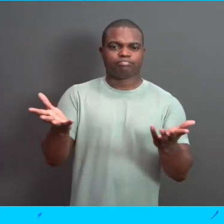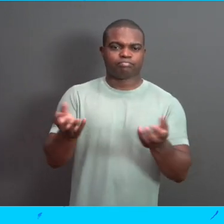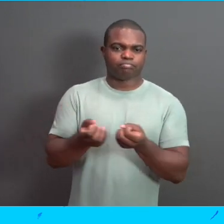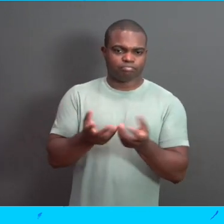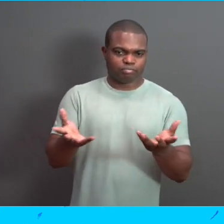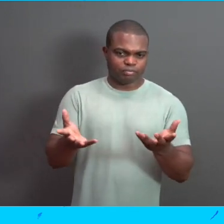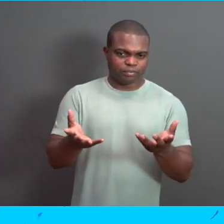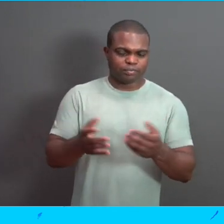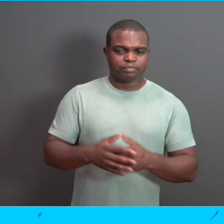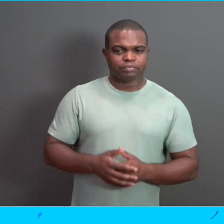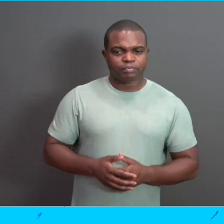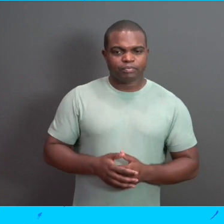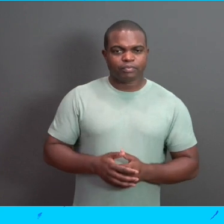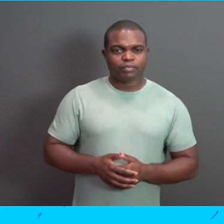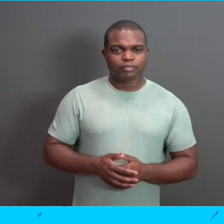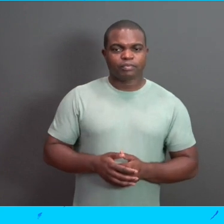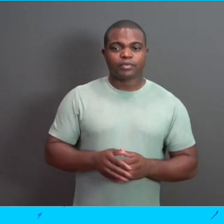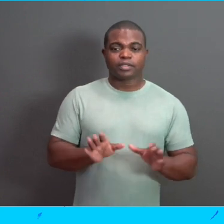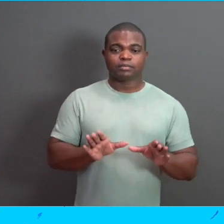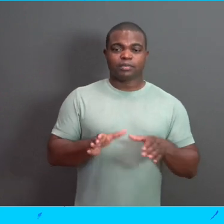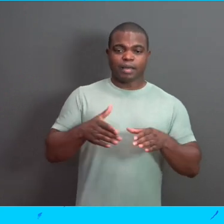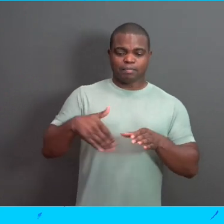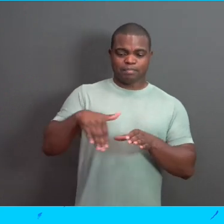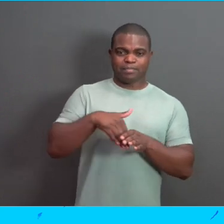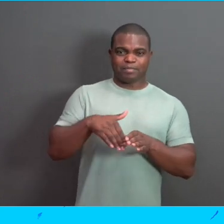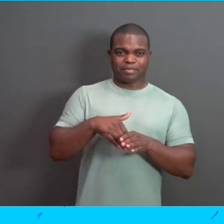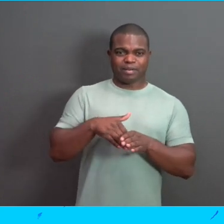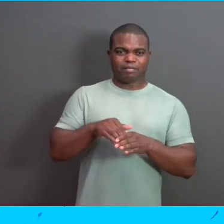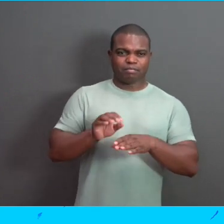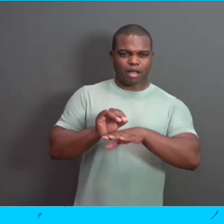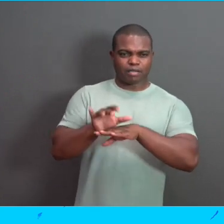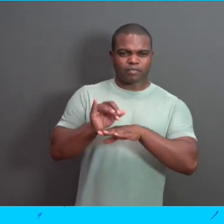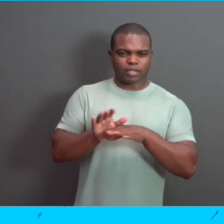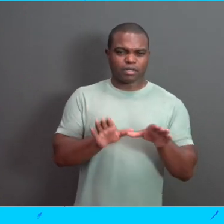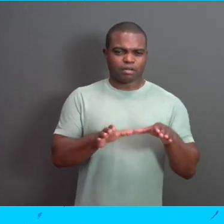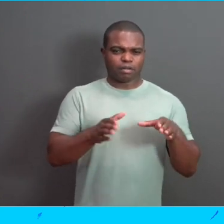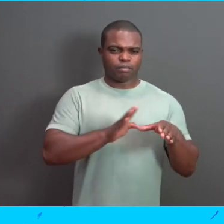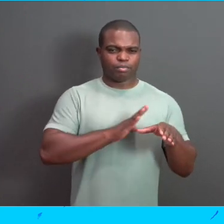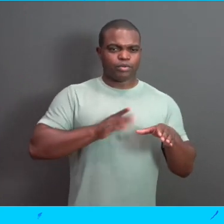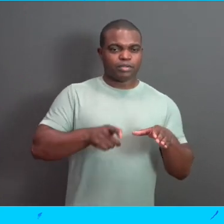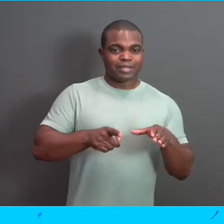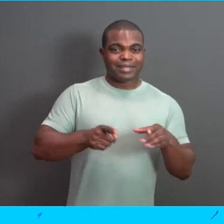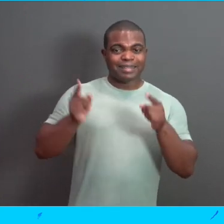personnes. Et je fais partie aussi du conseil